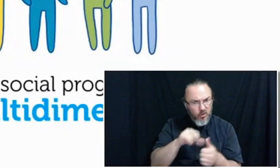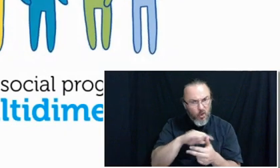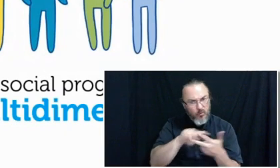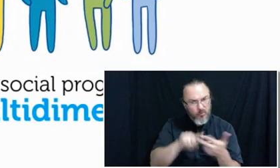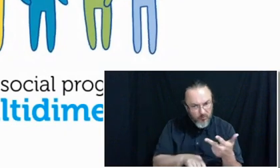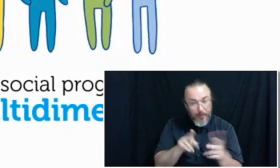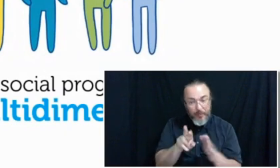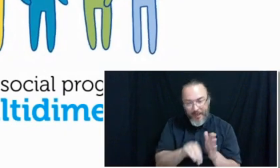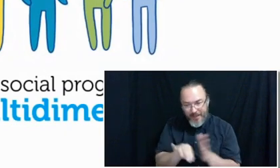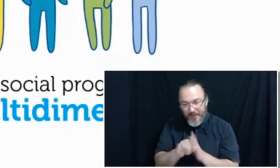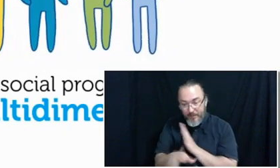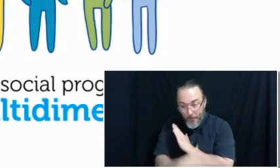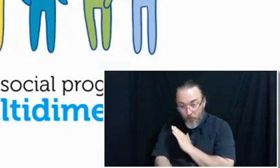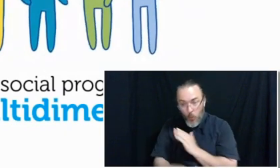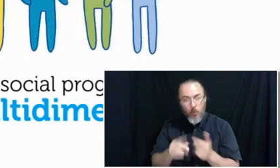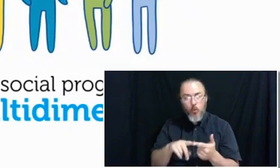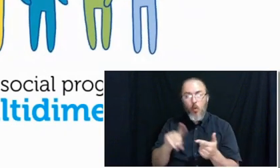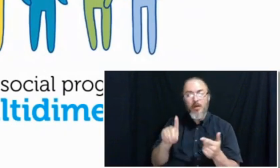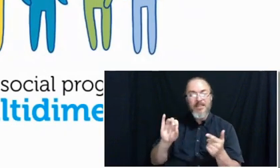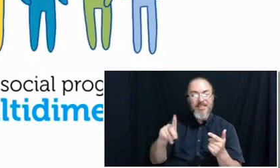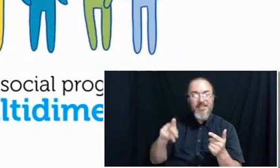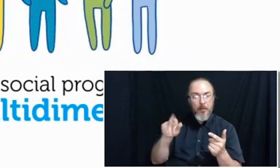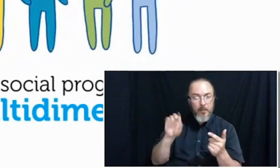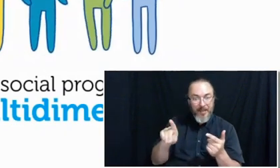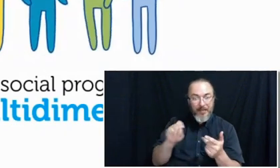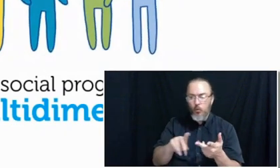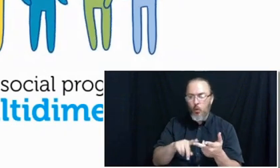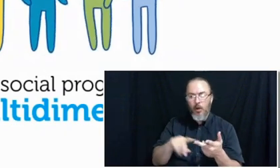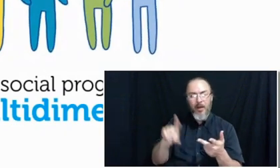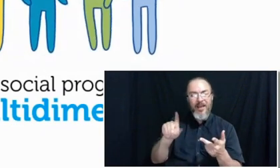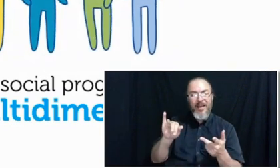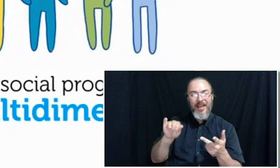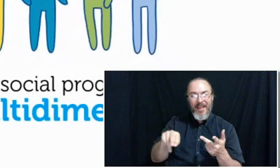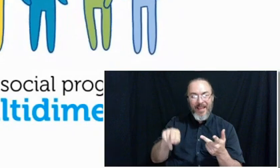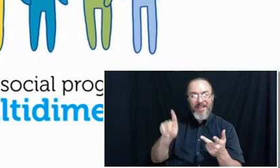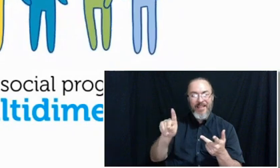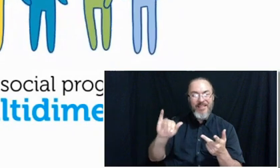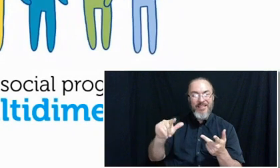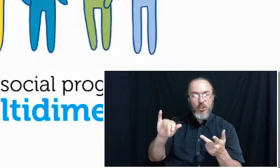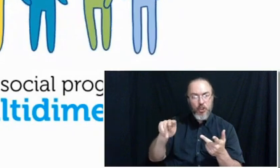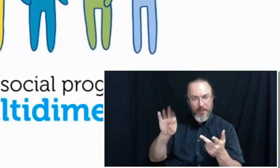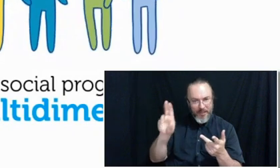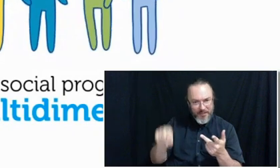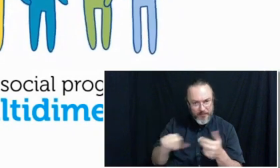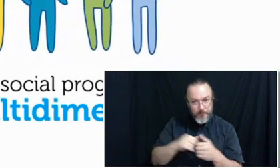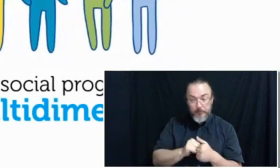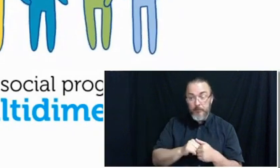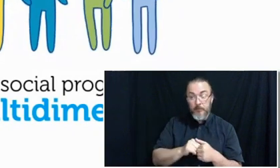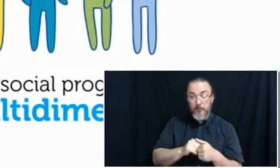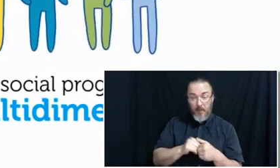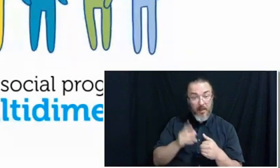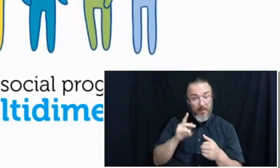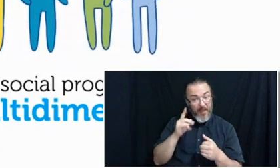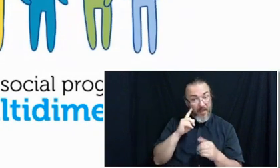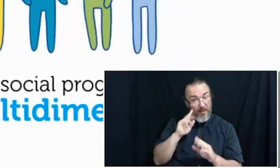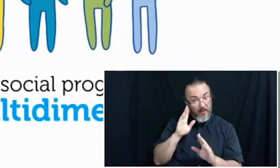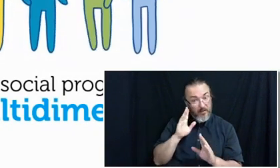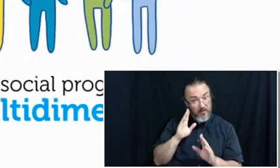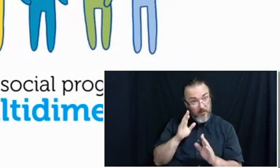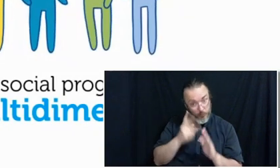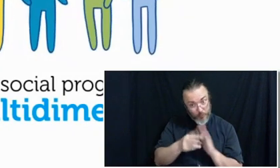extrêmement pauvres, déplacées sur le plan interne ou autochtone. Un indice multidimensionnel fait une estimation des conditions de vie